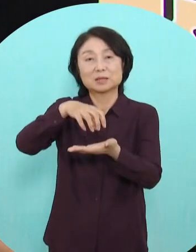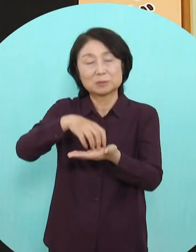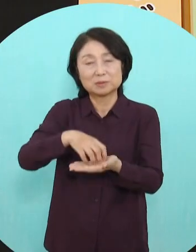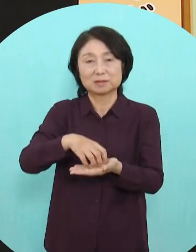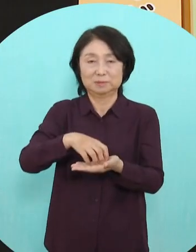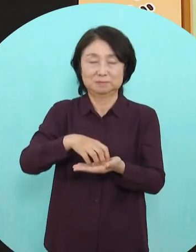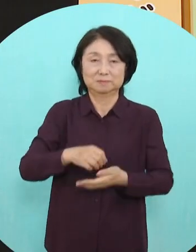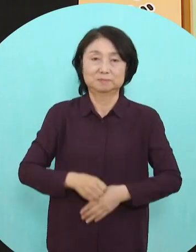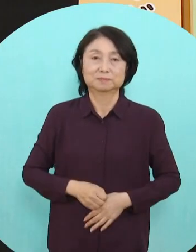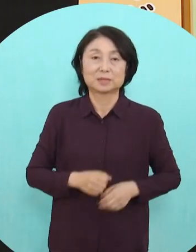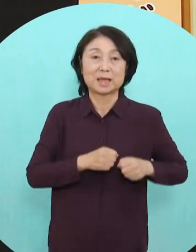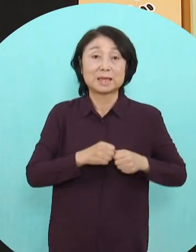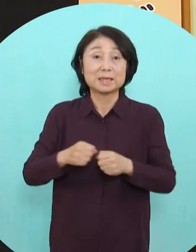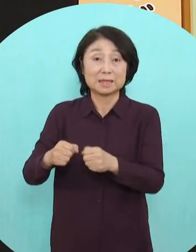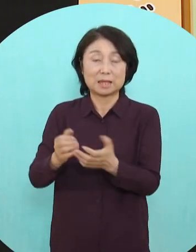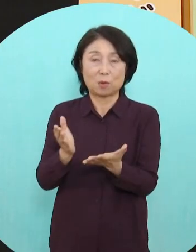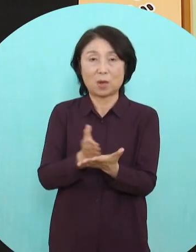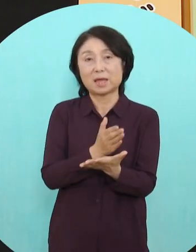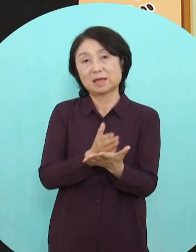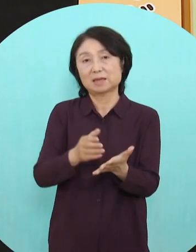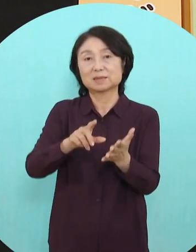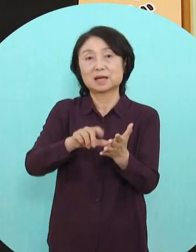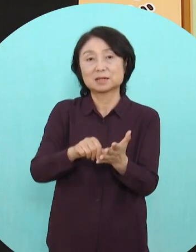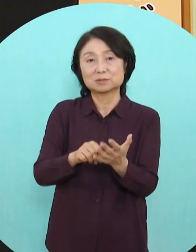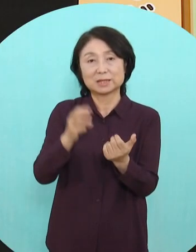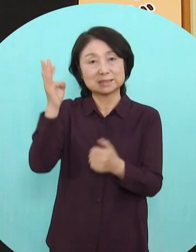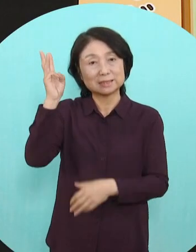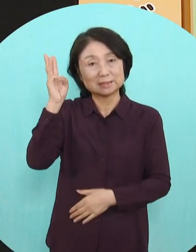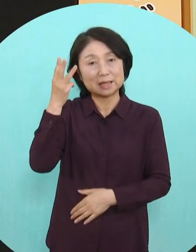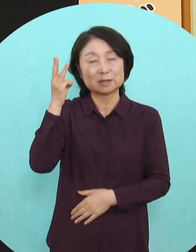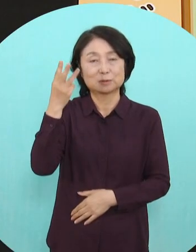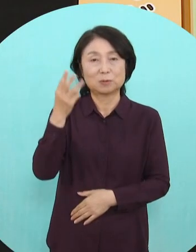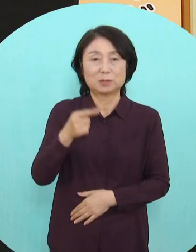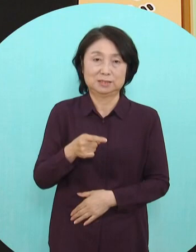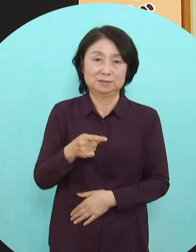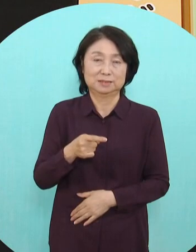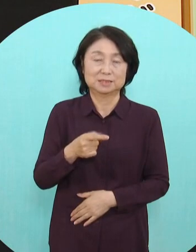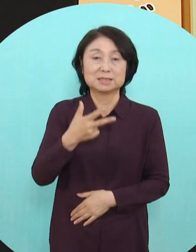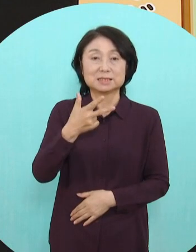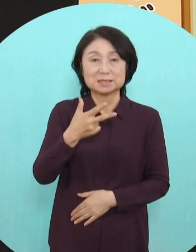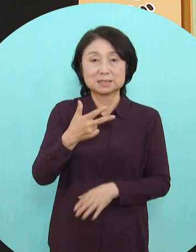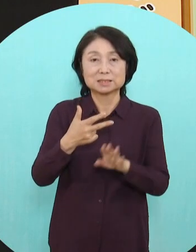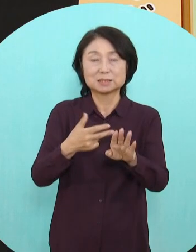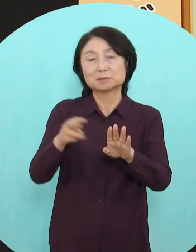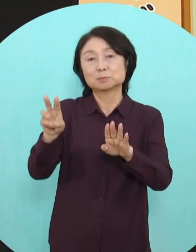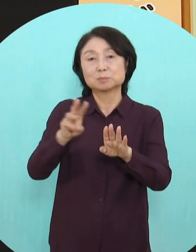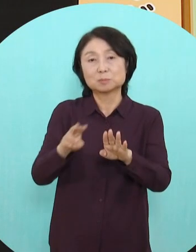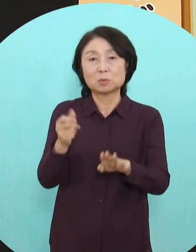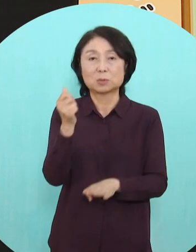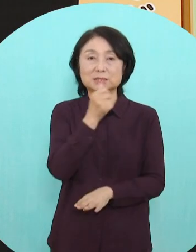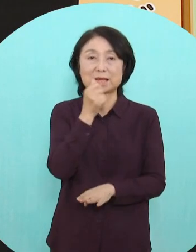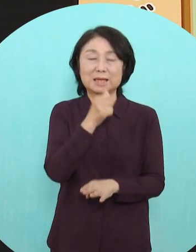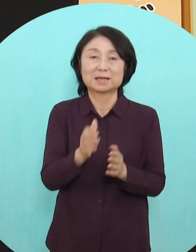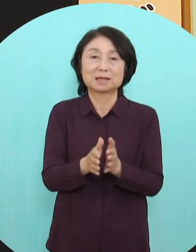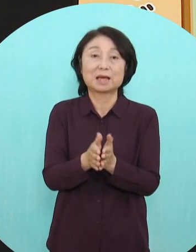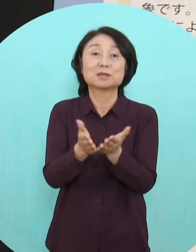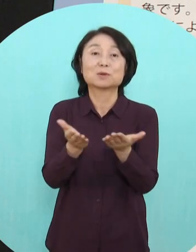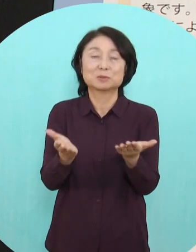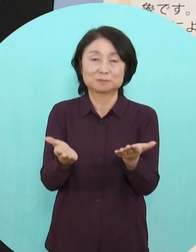。 避難を判断する上で参考になるのが山口市防災ガイドブックです